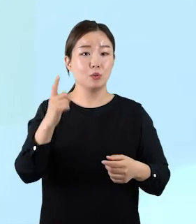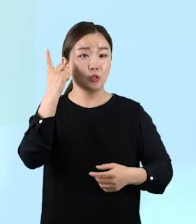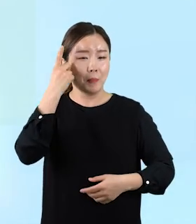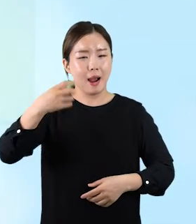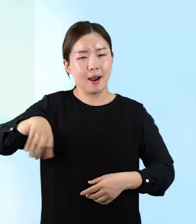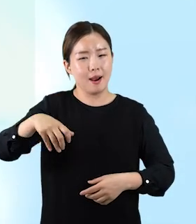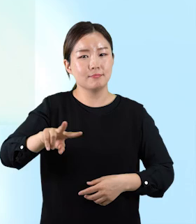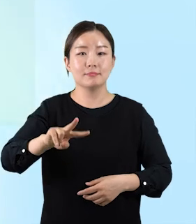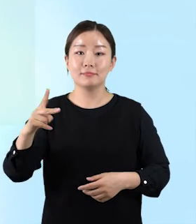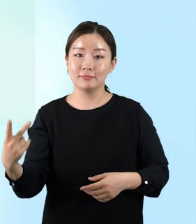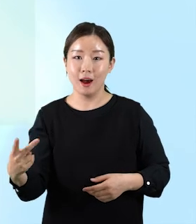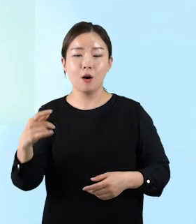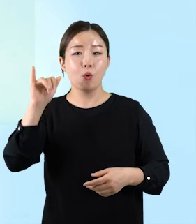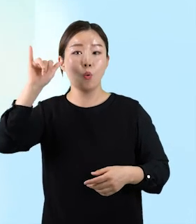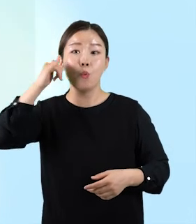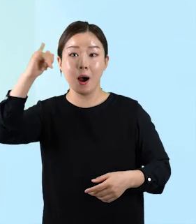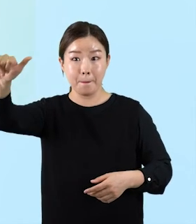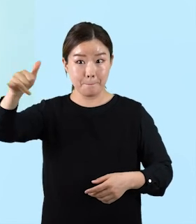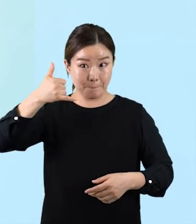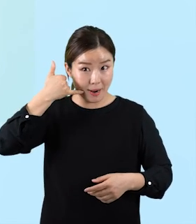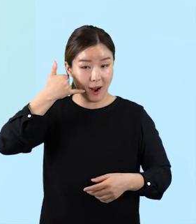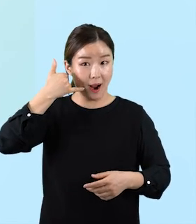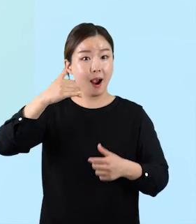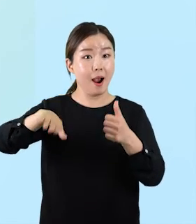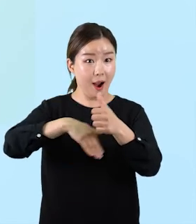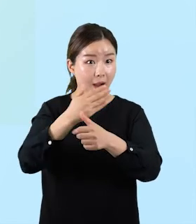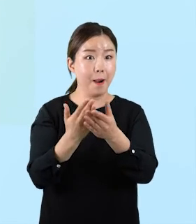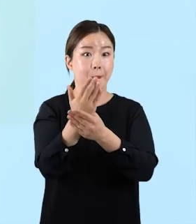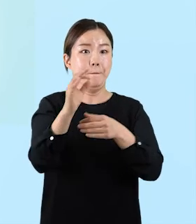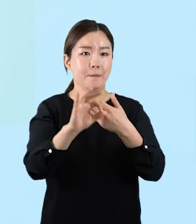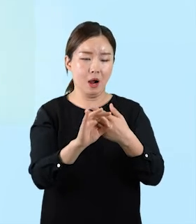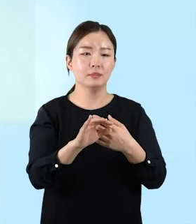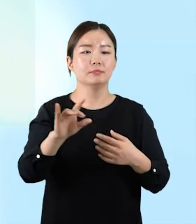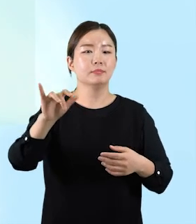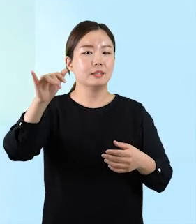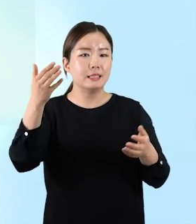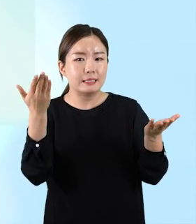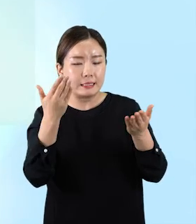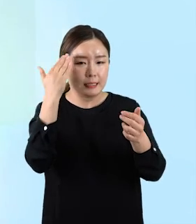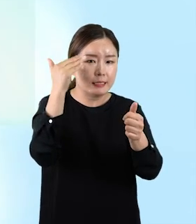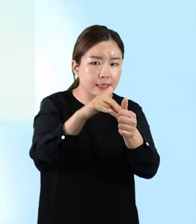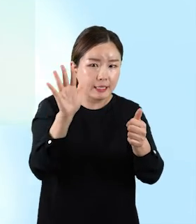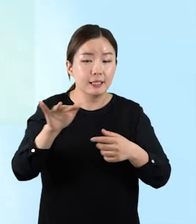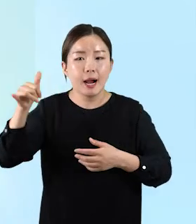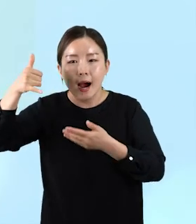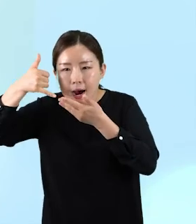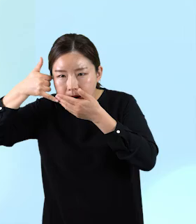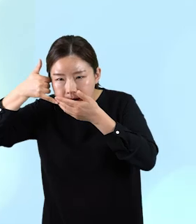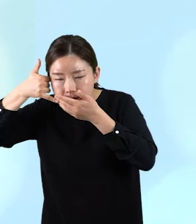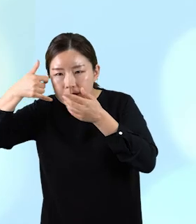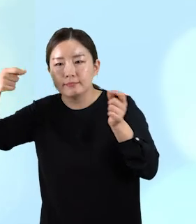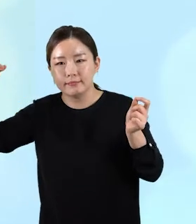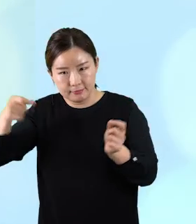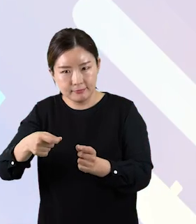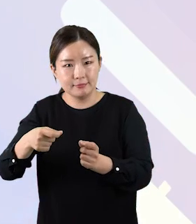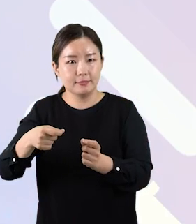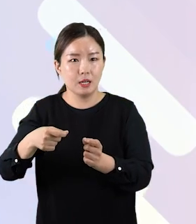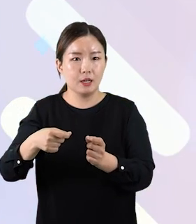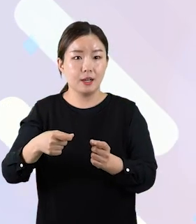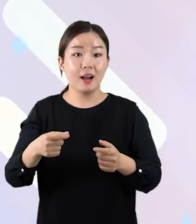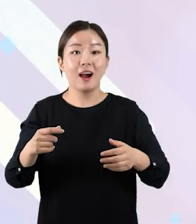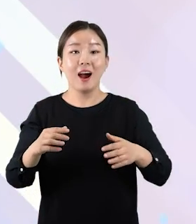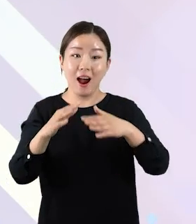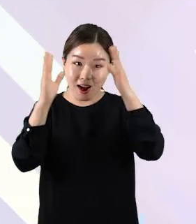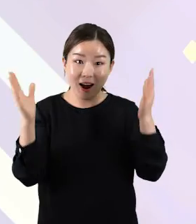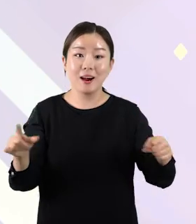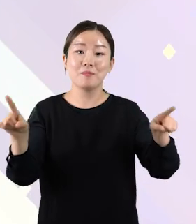휴대폰은 진동으로 하고 통화를 해야 할 일이 생긴다면 일에 방해가 되지 않는 범위 내에서 짧게 통화합니다.